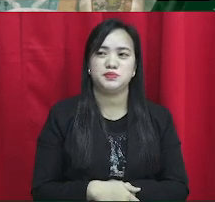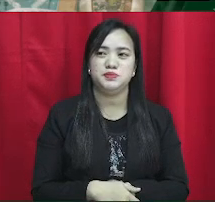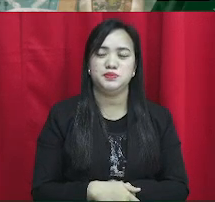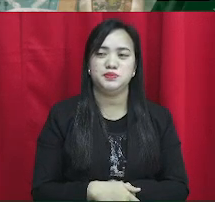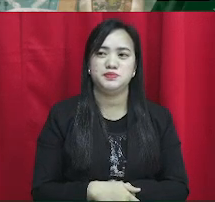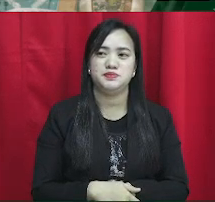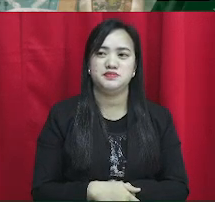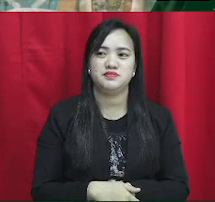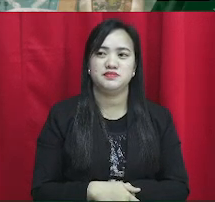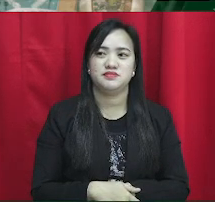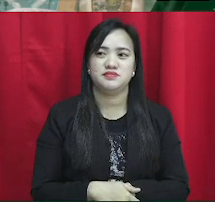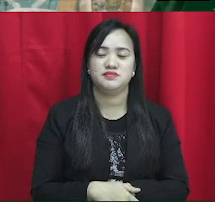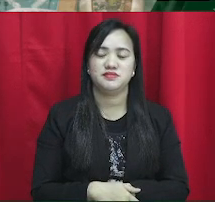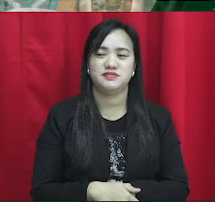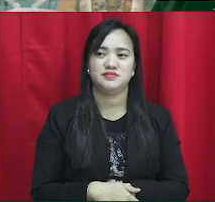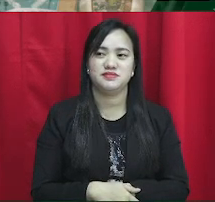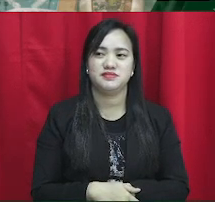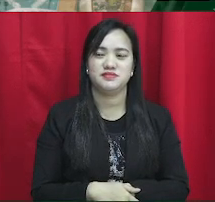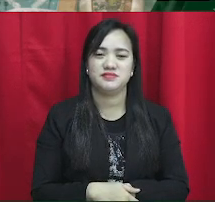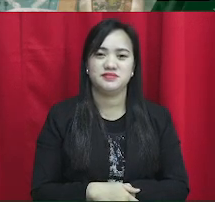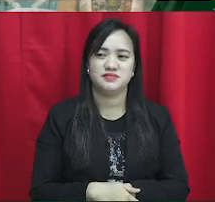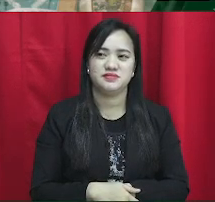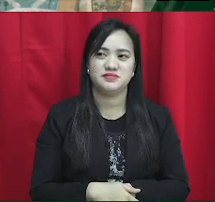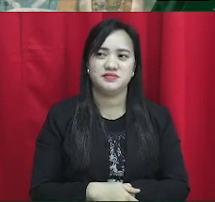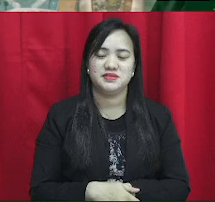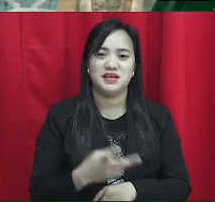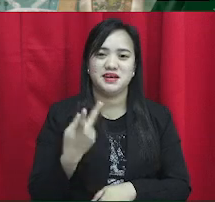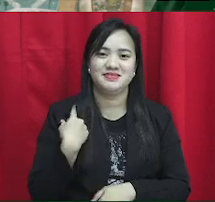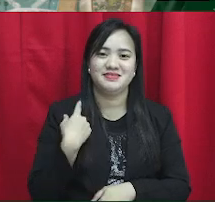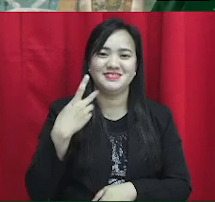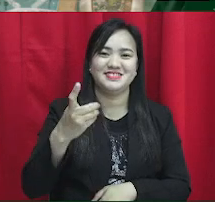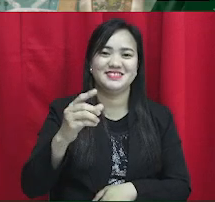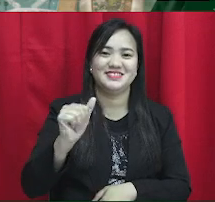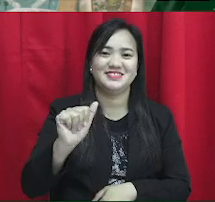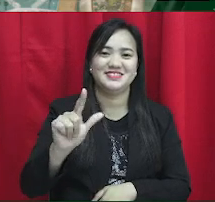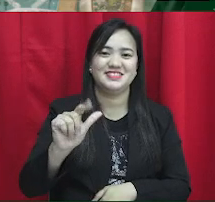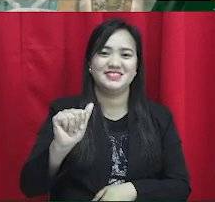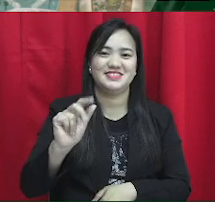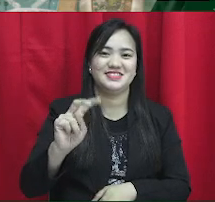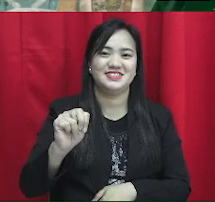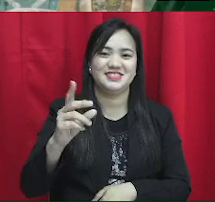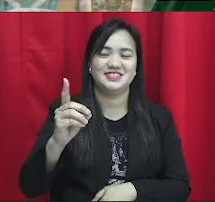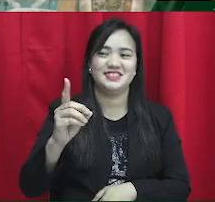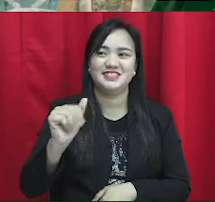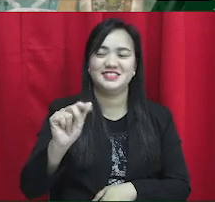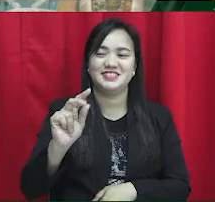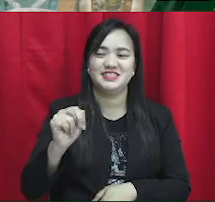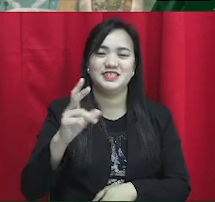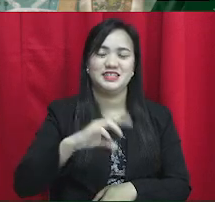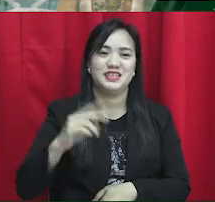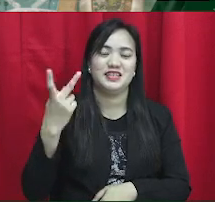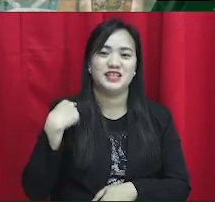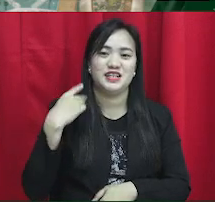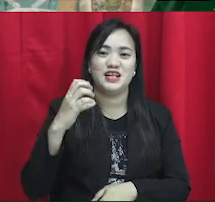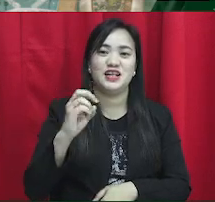makakain kung masarap. Hindi nawawala sa akin yung dalandan. Masarap yan dahil... Yan talaga. At saka marami orange, yan.